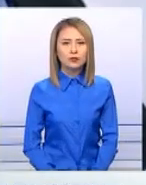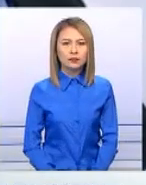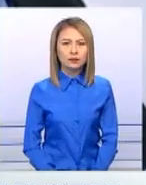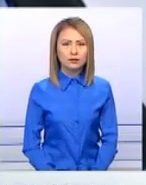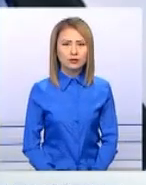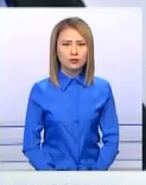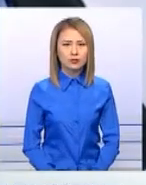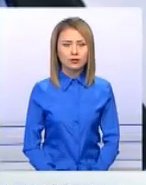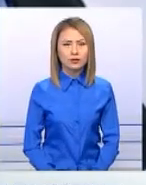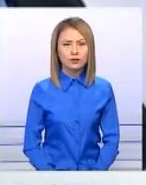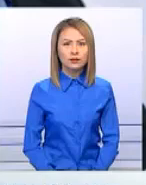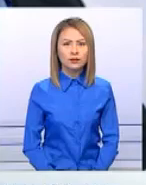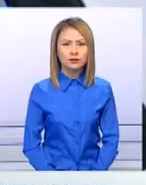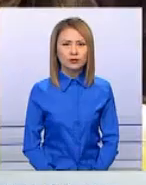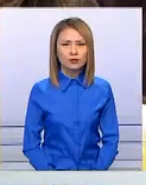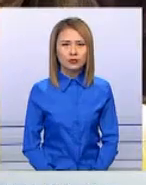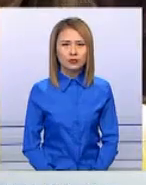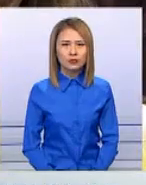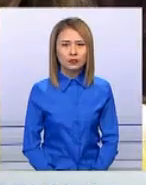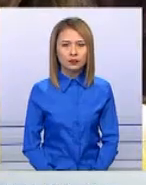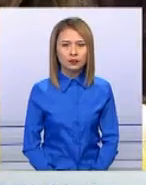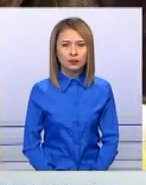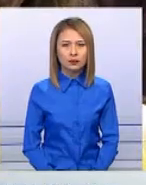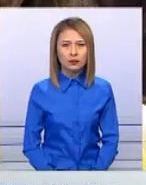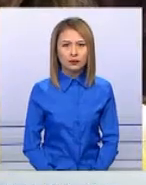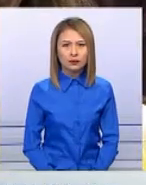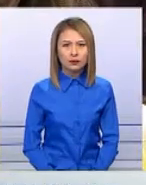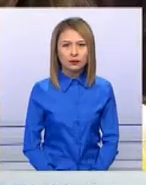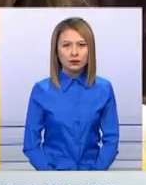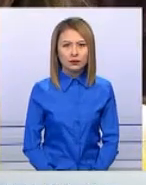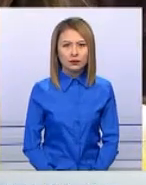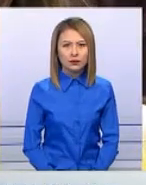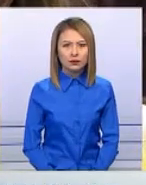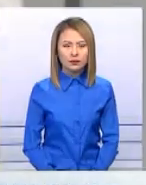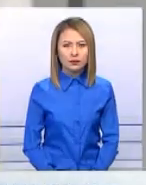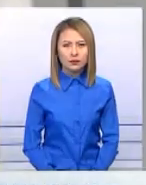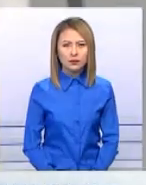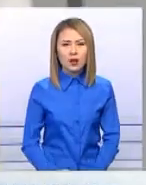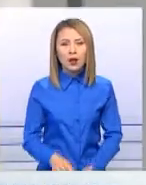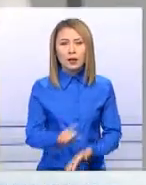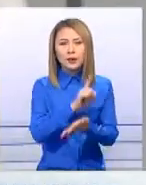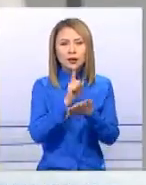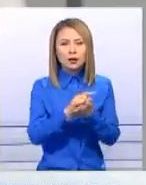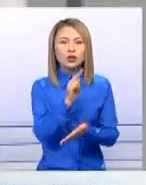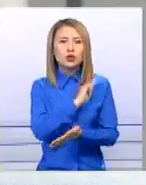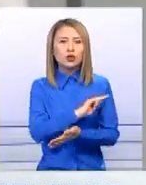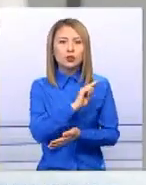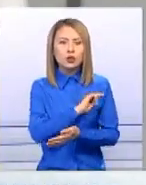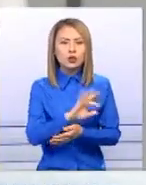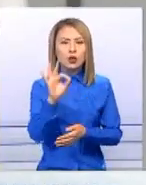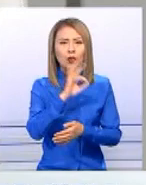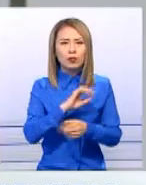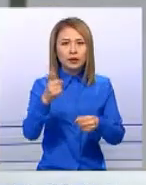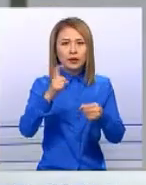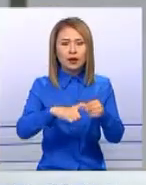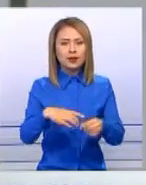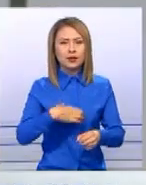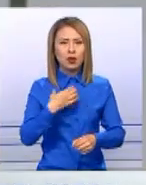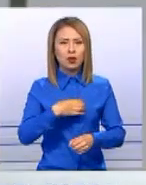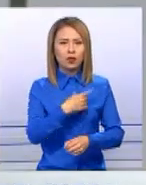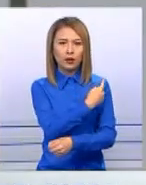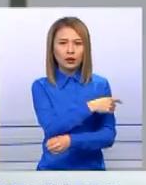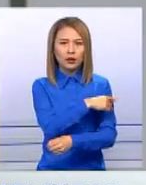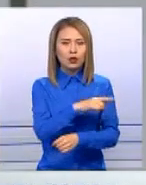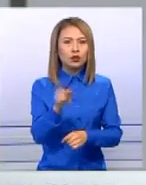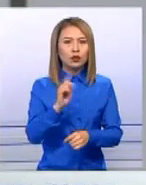Для чего важно, чтобы они зарегистрировались, получили статус на безработного? Міндетті әлеуметтік медициналық сақтандыру енгізілгенде тегін